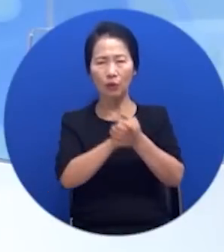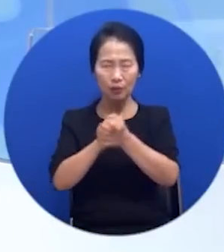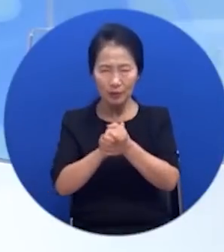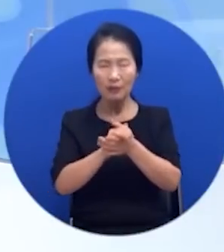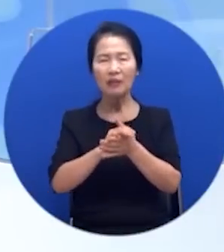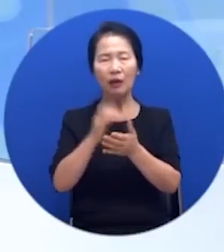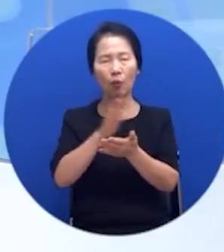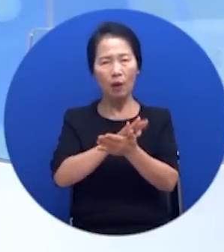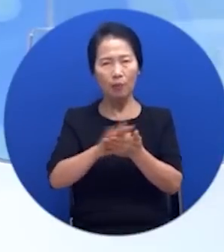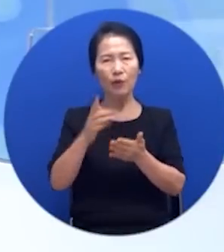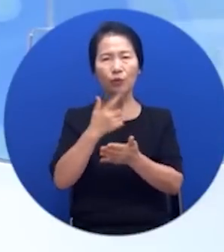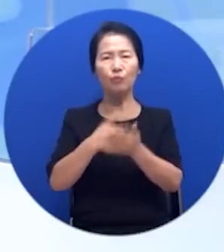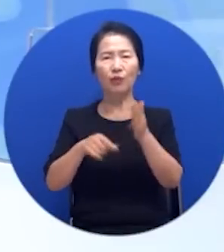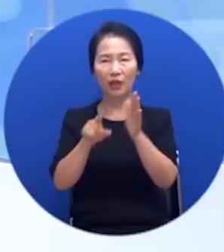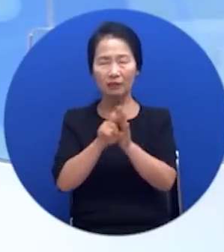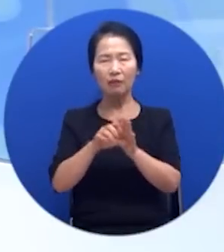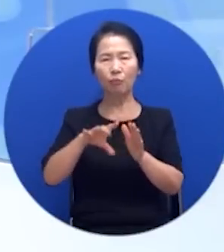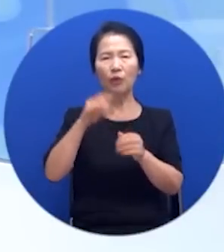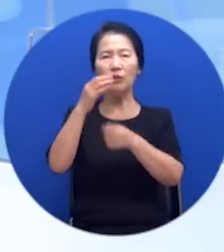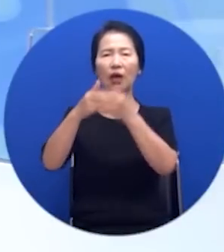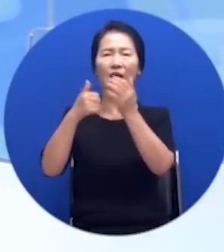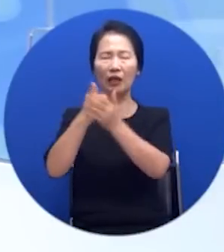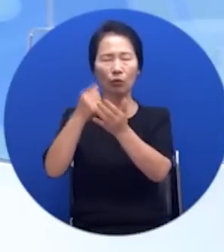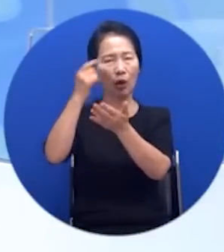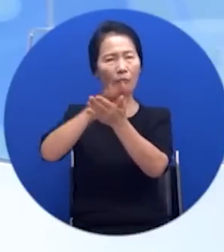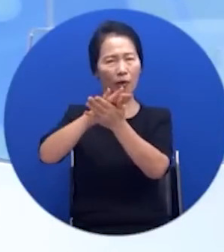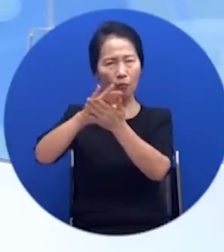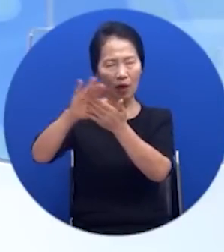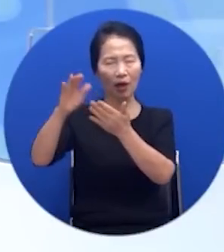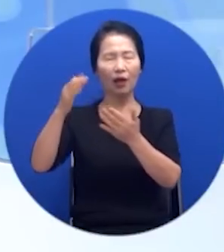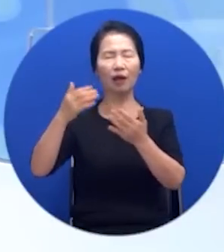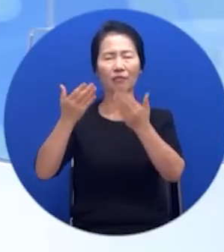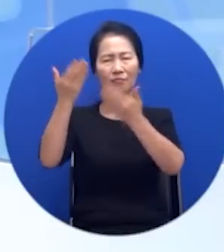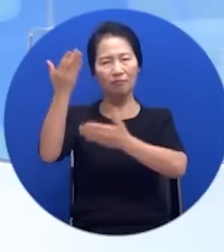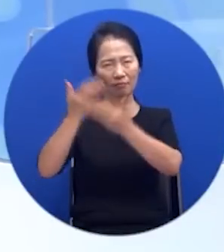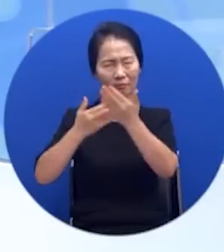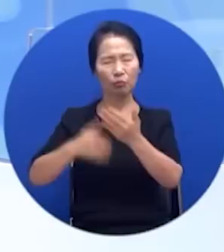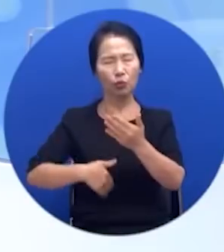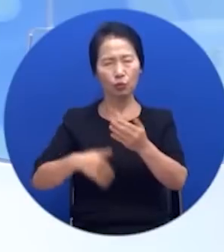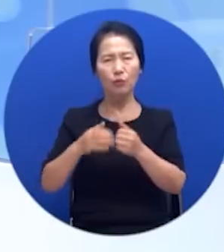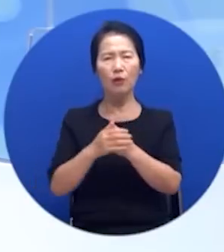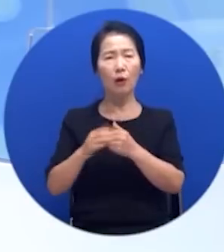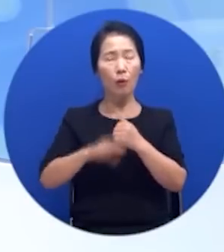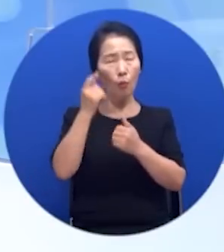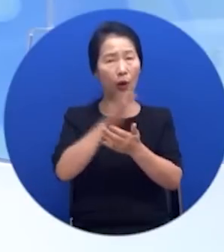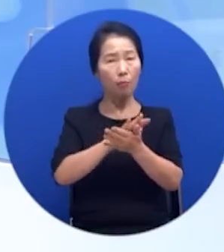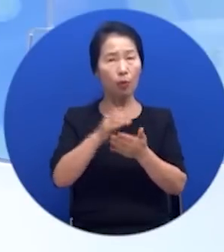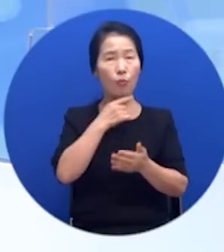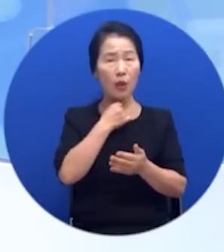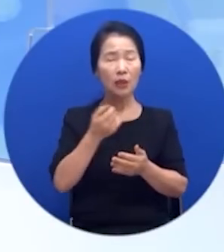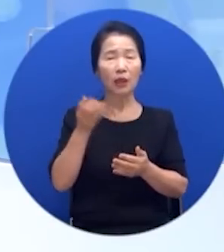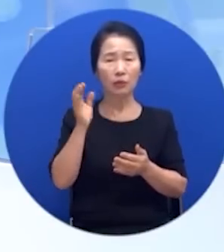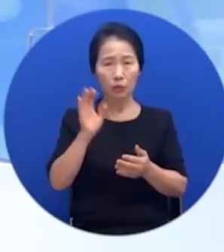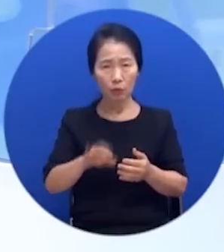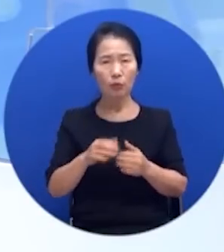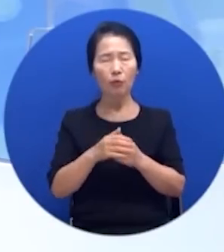먼저 하나님과의 평화가 있어야 합니다. 모두가 화평을 원하지만 화평은